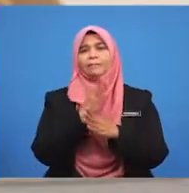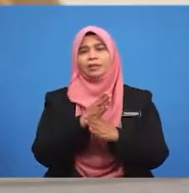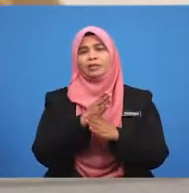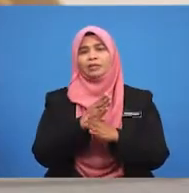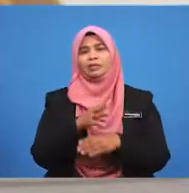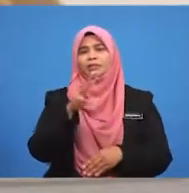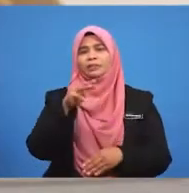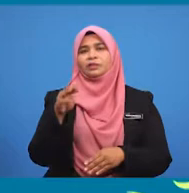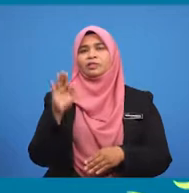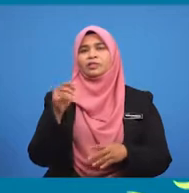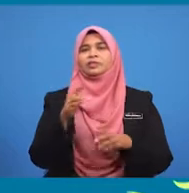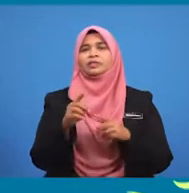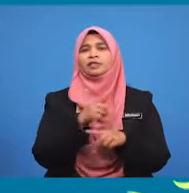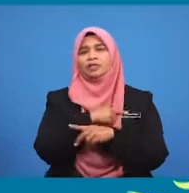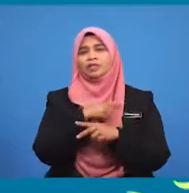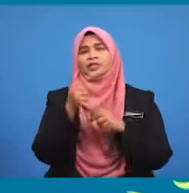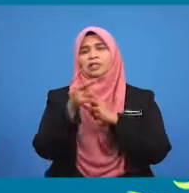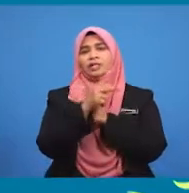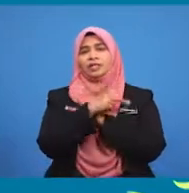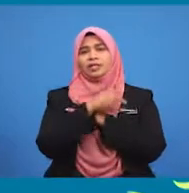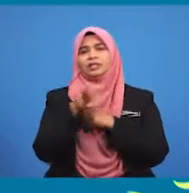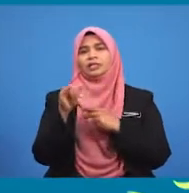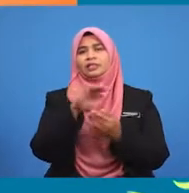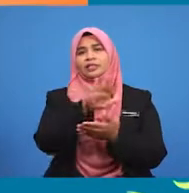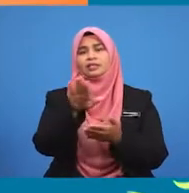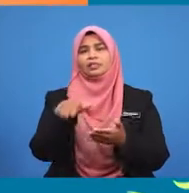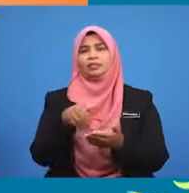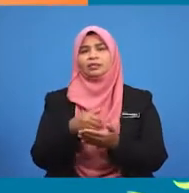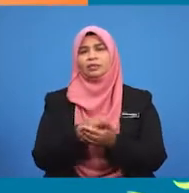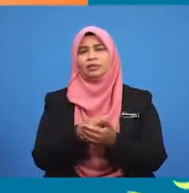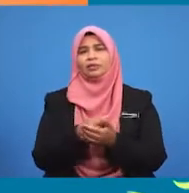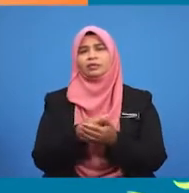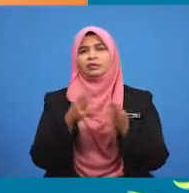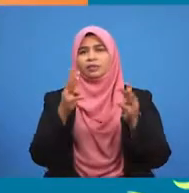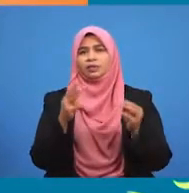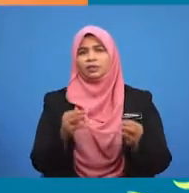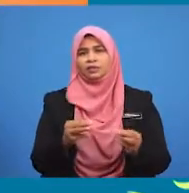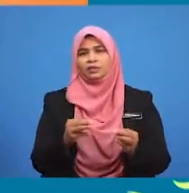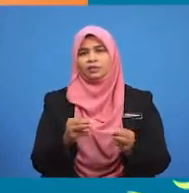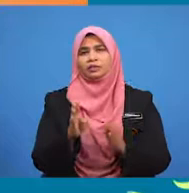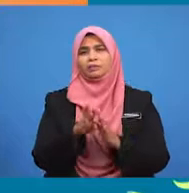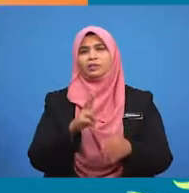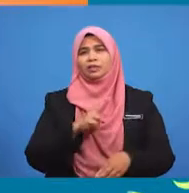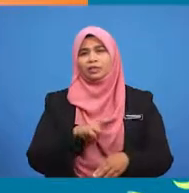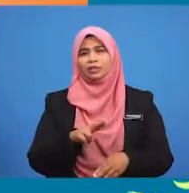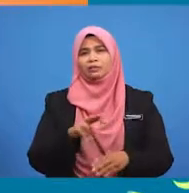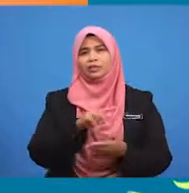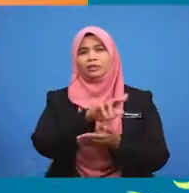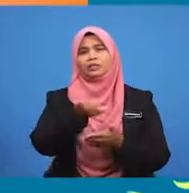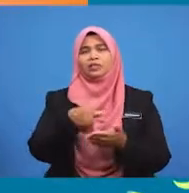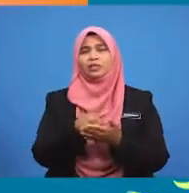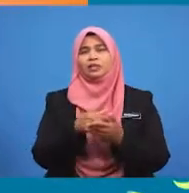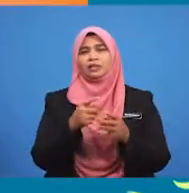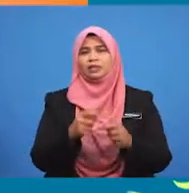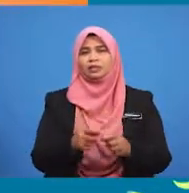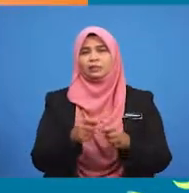kasihi sekalian, fitrah manusia ialah beragama. Secara fitrahnya manusia memang telah beriman